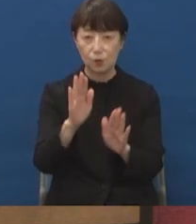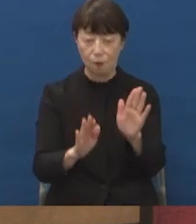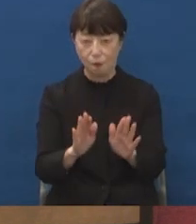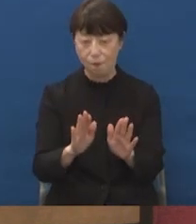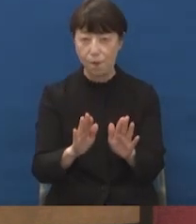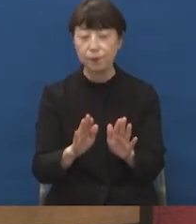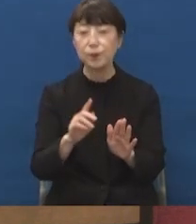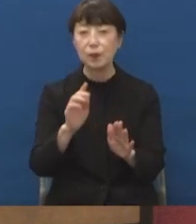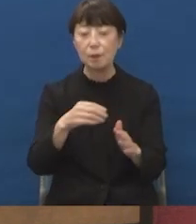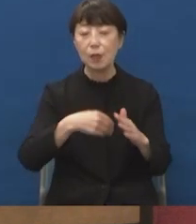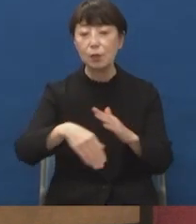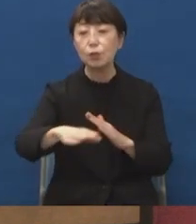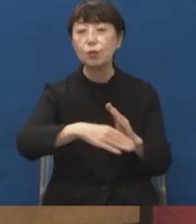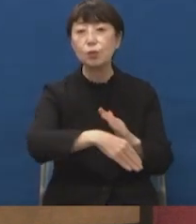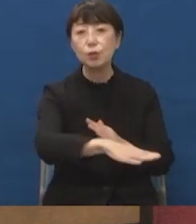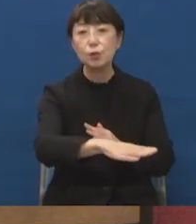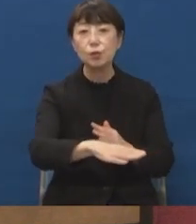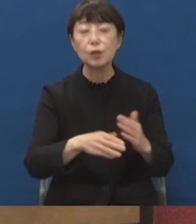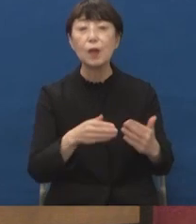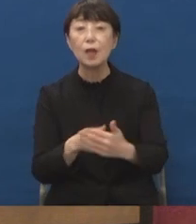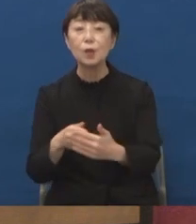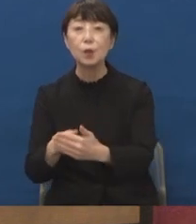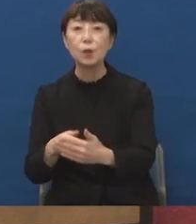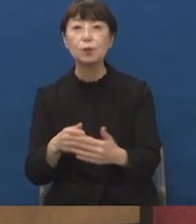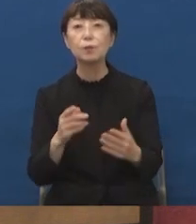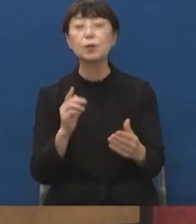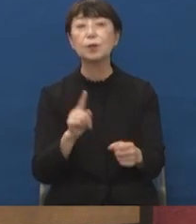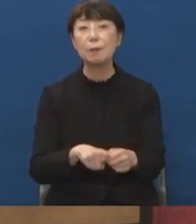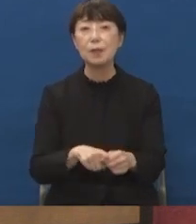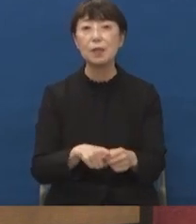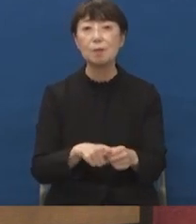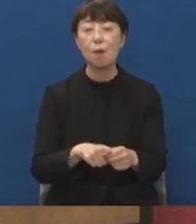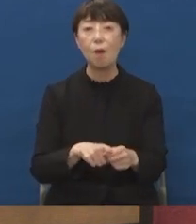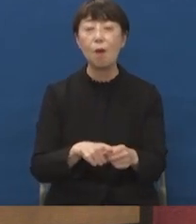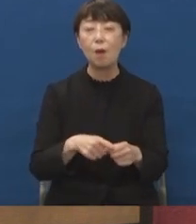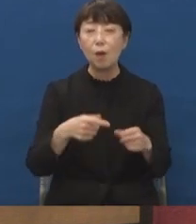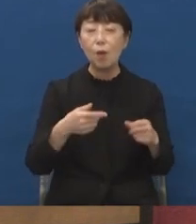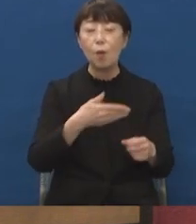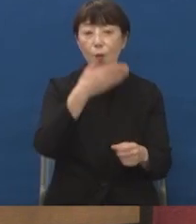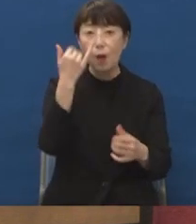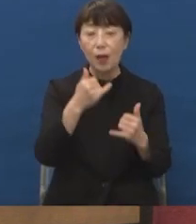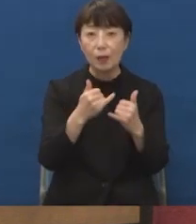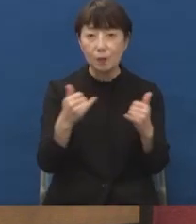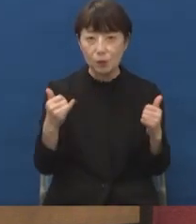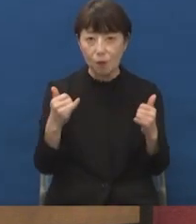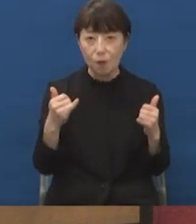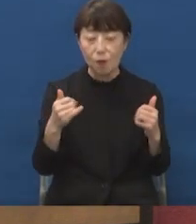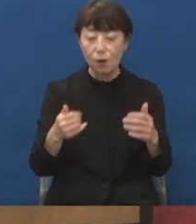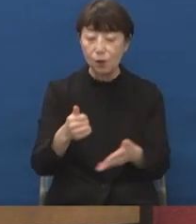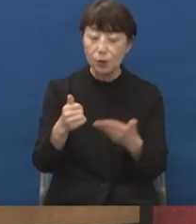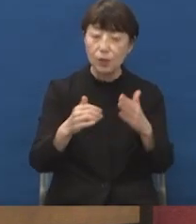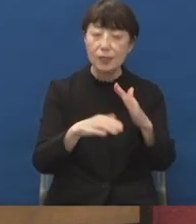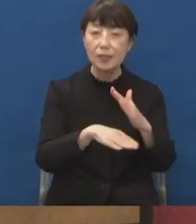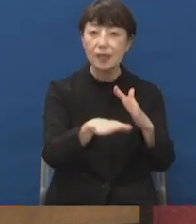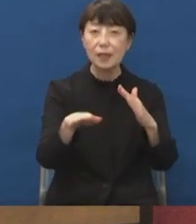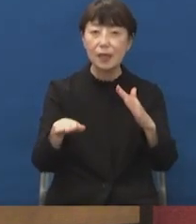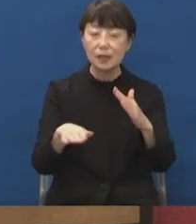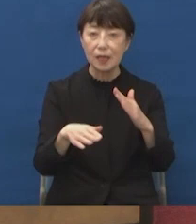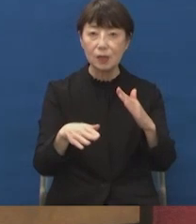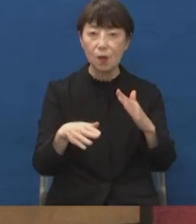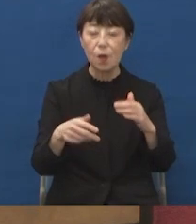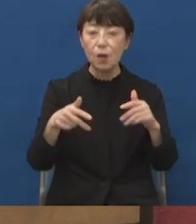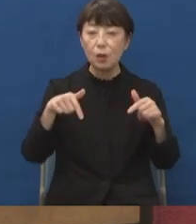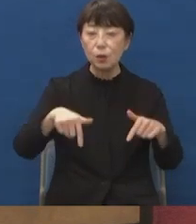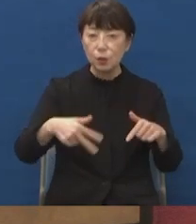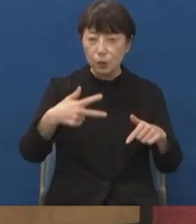口流出に歯止めをかけるためにも、大学生や若者、子育て世帯の市内企業へのさらなる就職